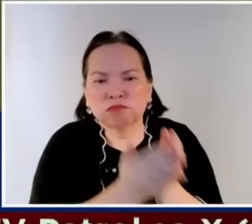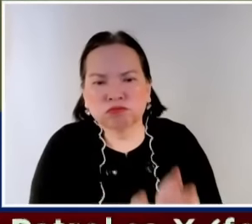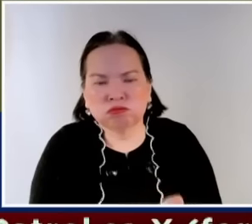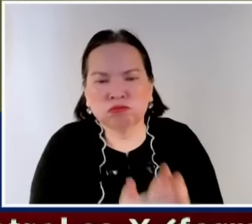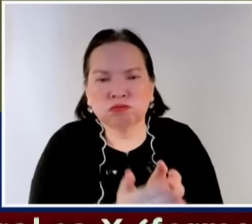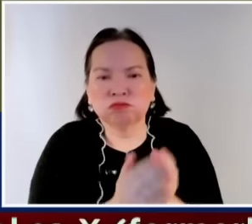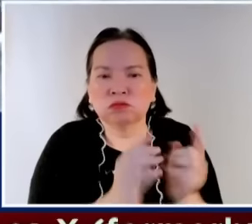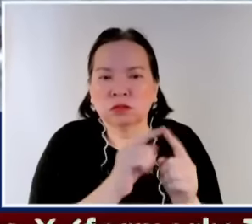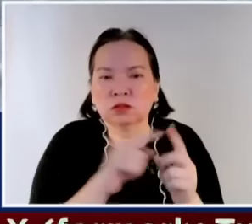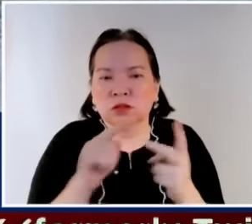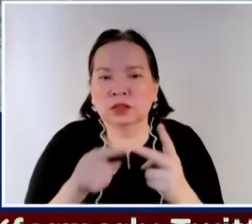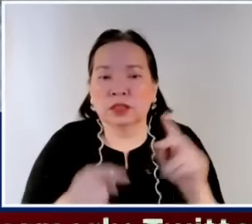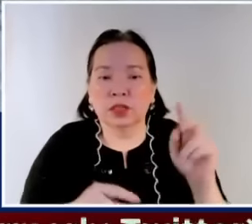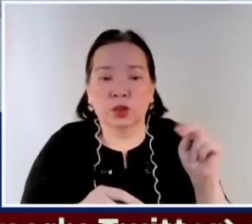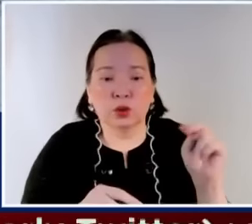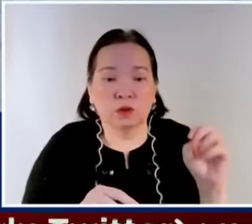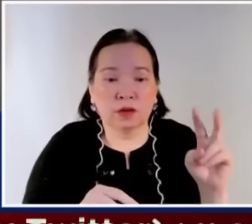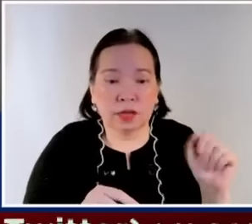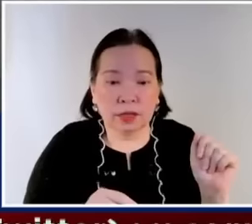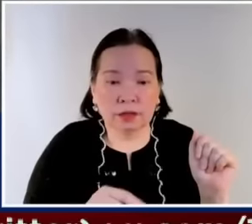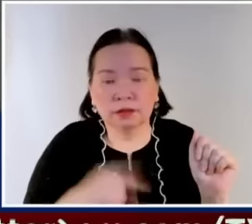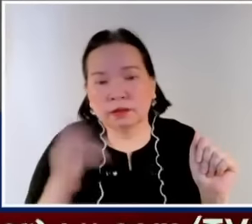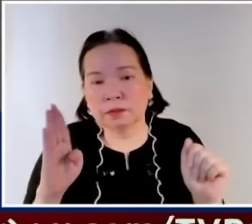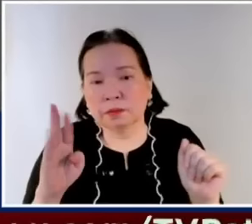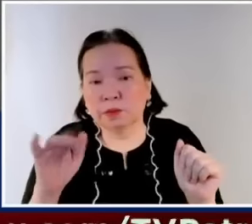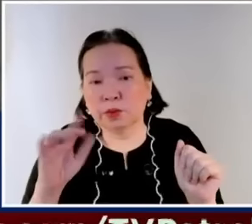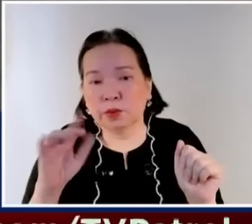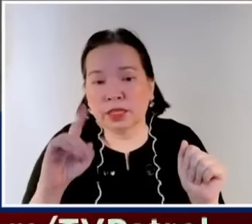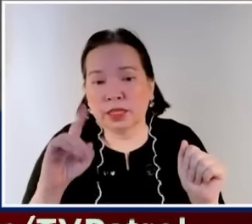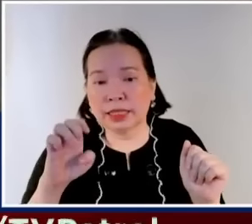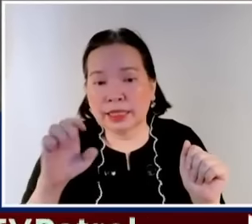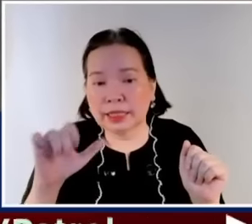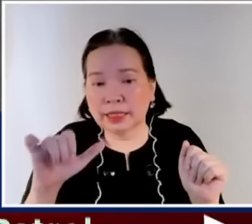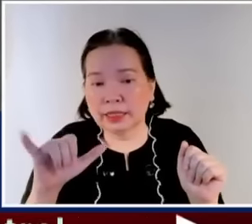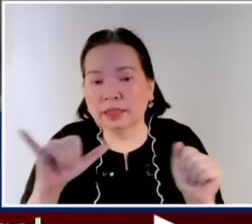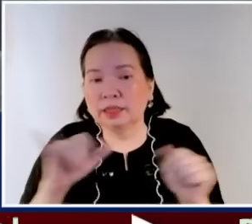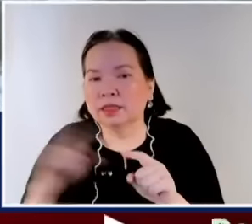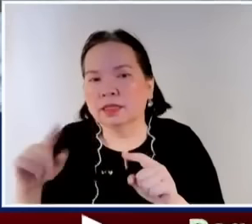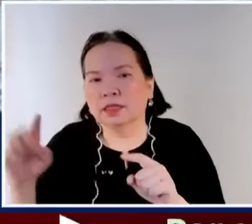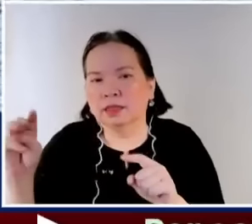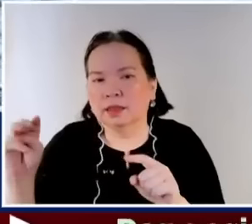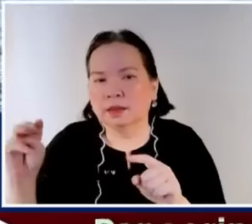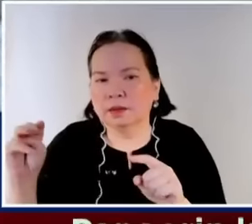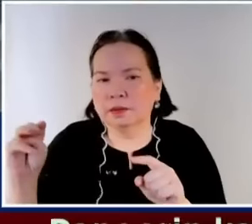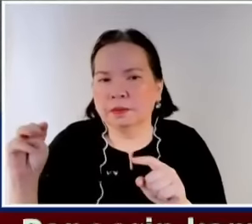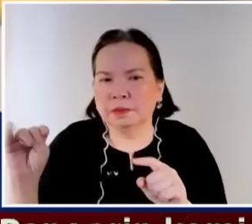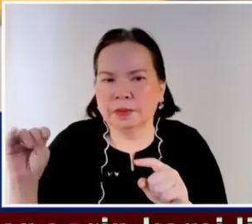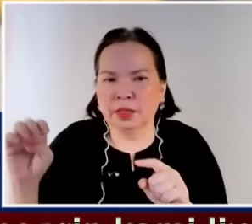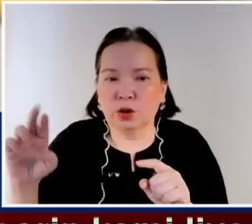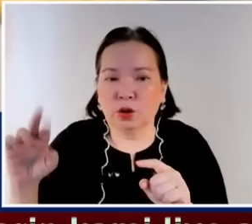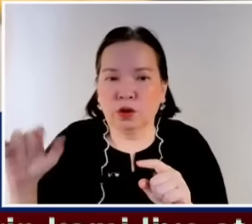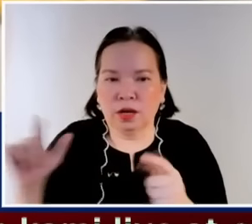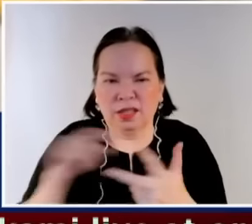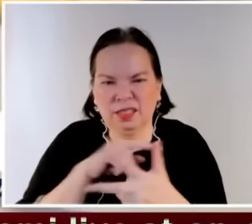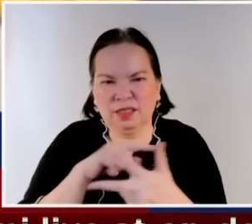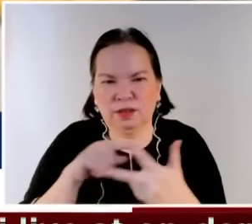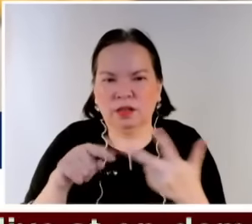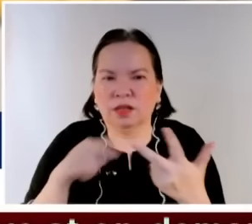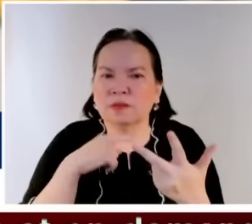tanker Jason Bradley at pagsadsad ng MV Mirola 1. Maraming reports na lumabas na meron pang lumabas